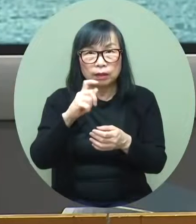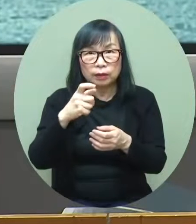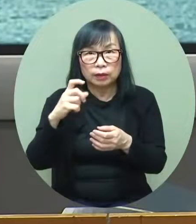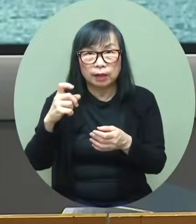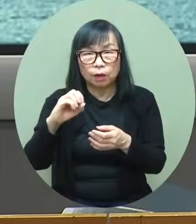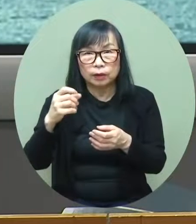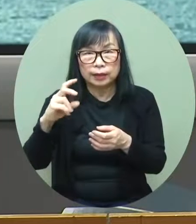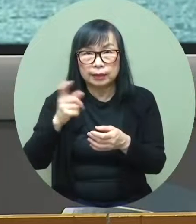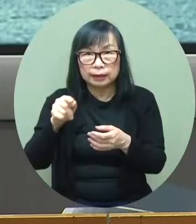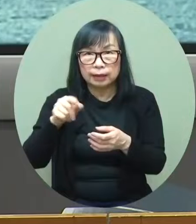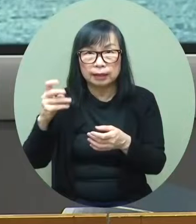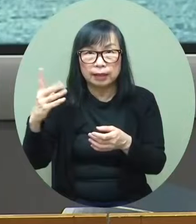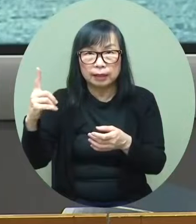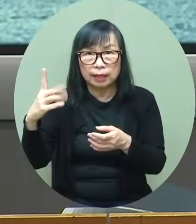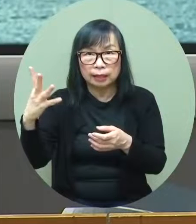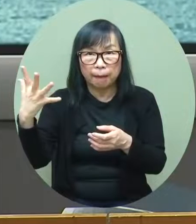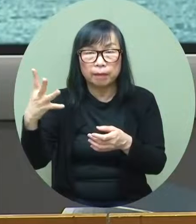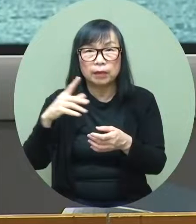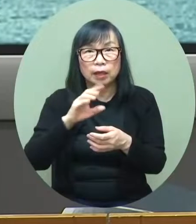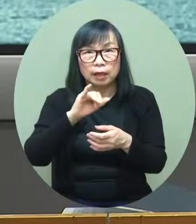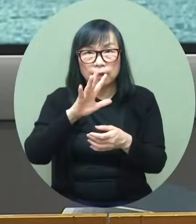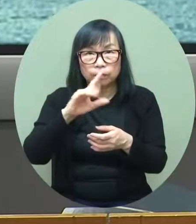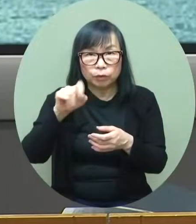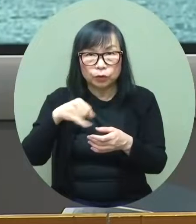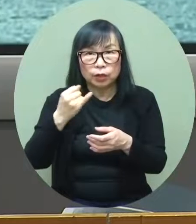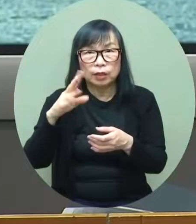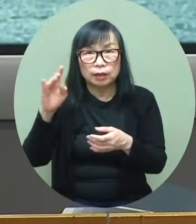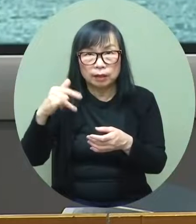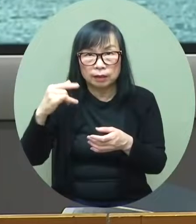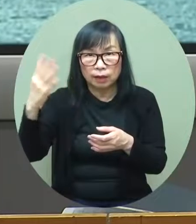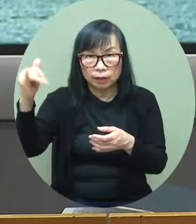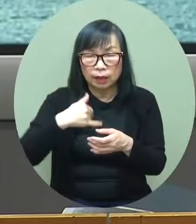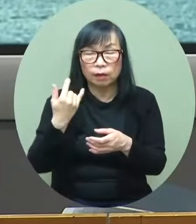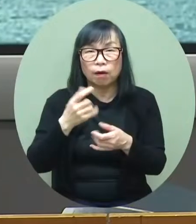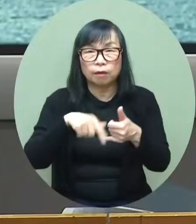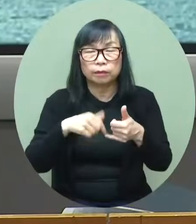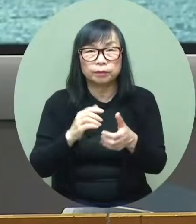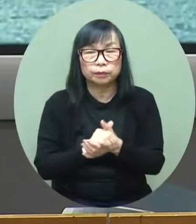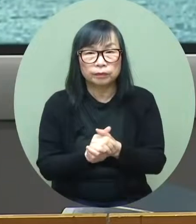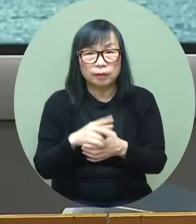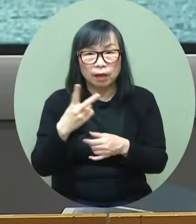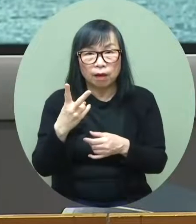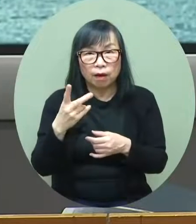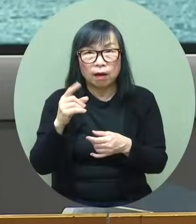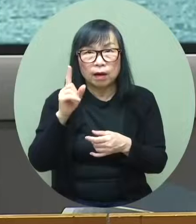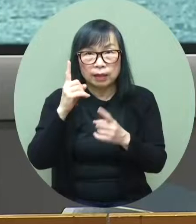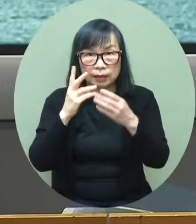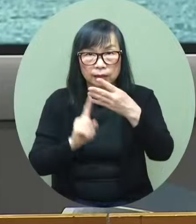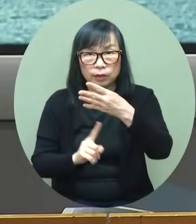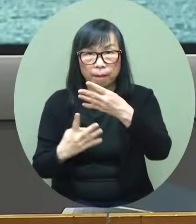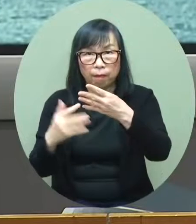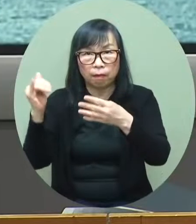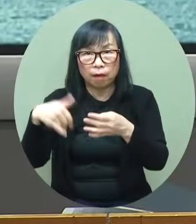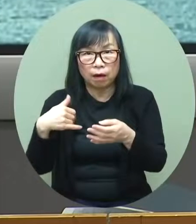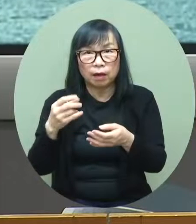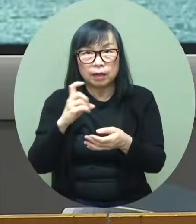OZ745，同埋一宗係 5J272 抵港人士啦，咁另外仲有兩宗係15號抵港，就係